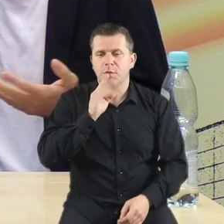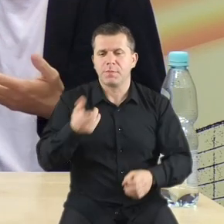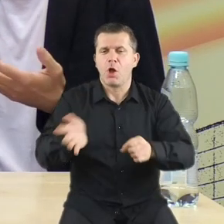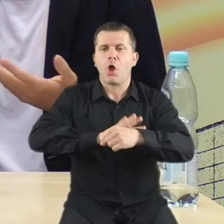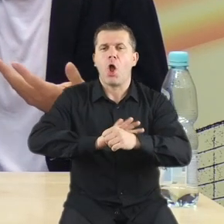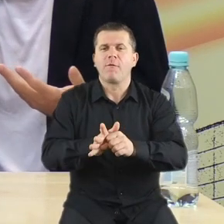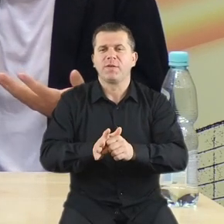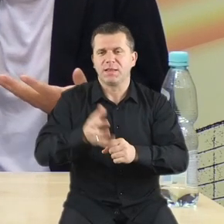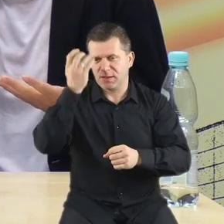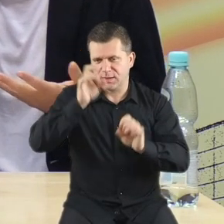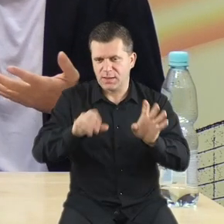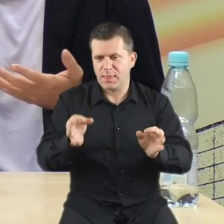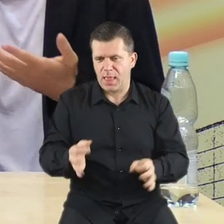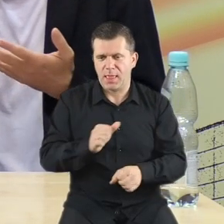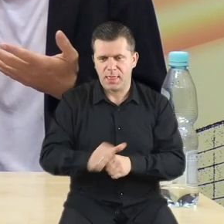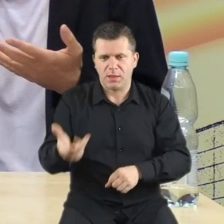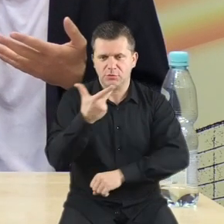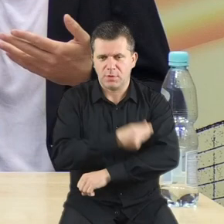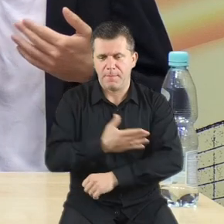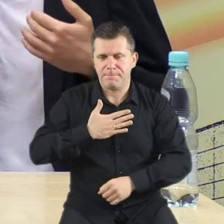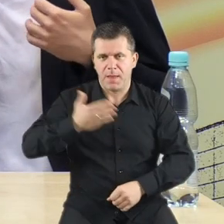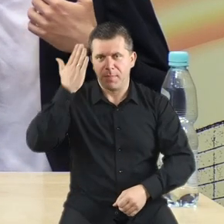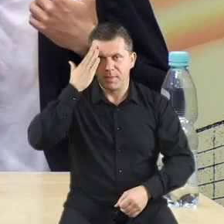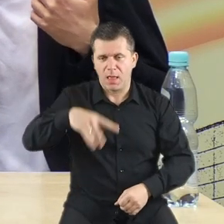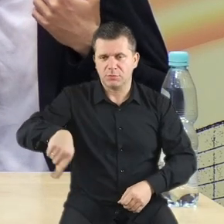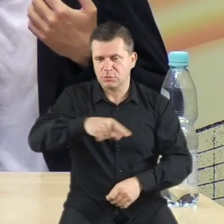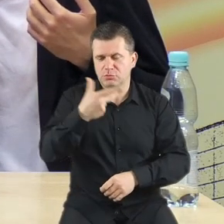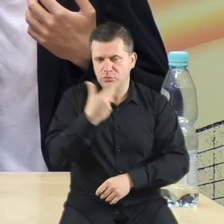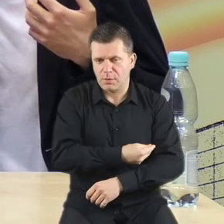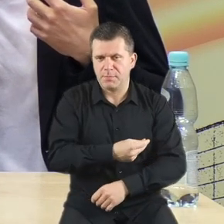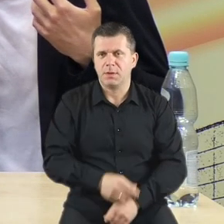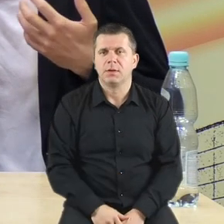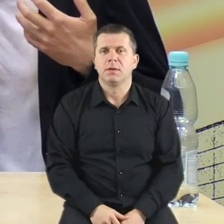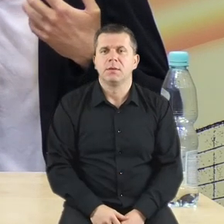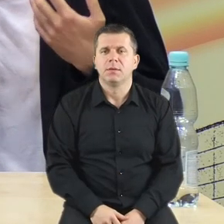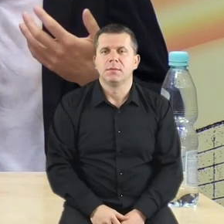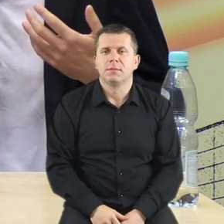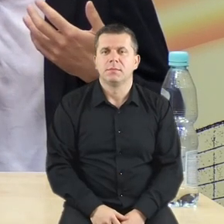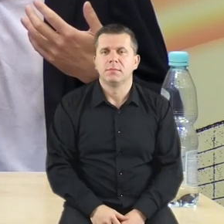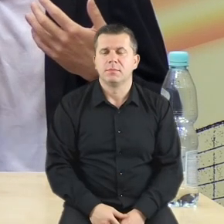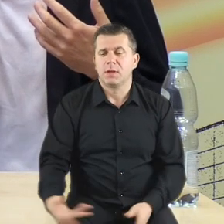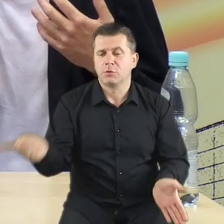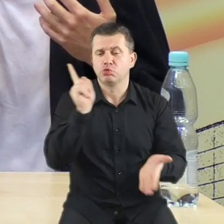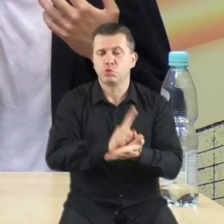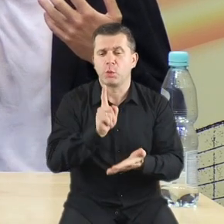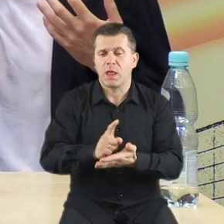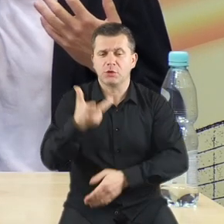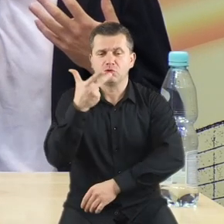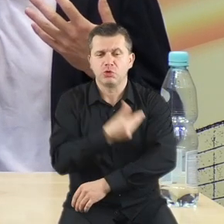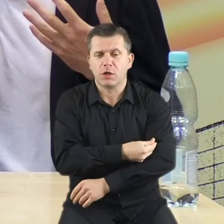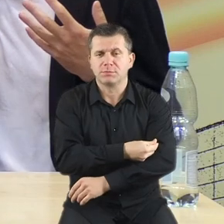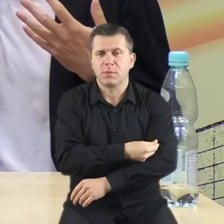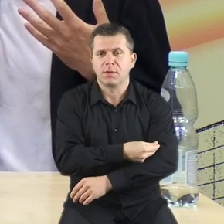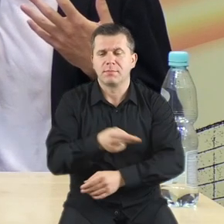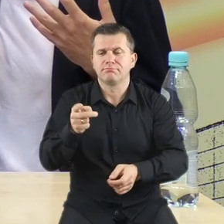już mamy szczepionki, mam nadzieję, że jak najwięcej ludzi się szczepi, tak skutecznej szczepionki na